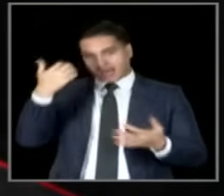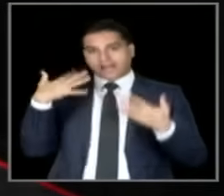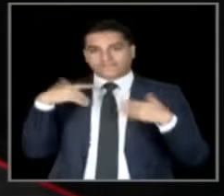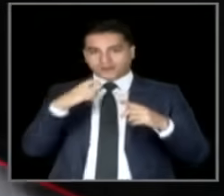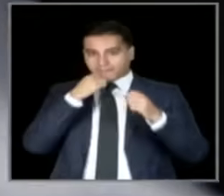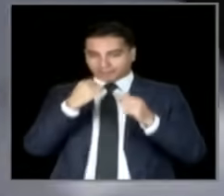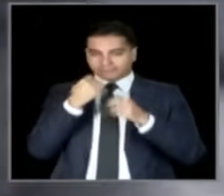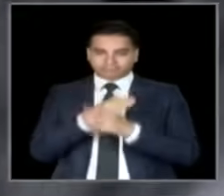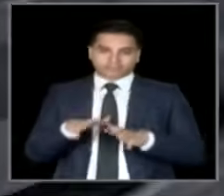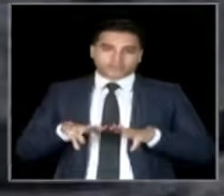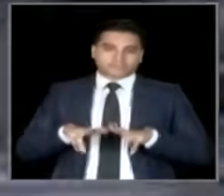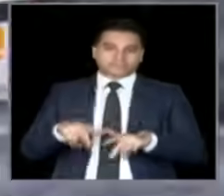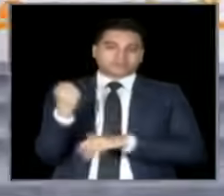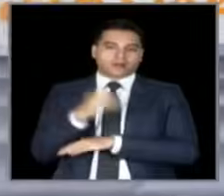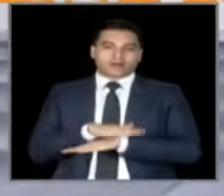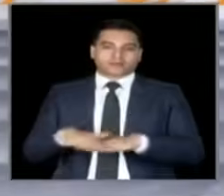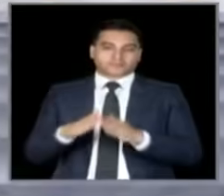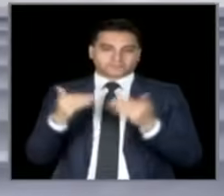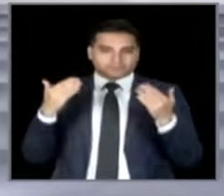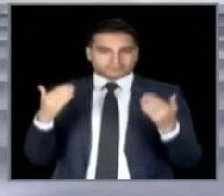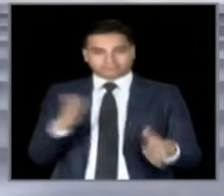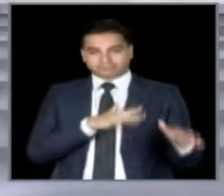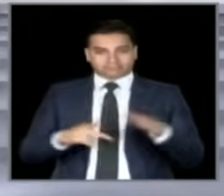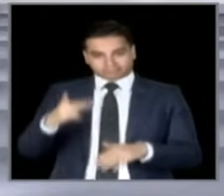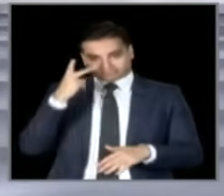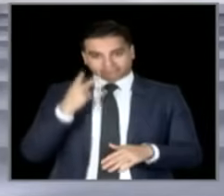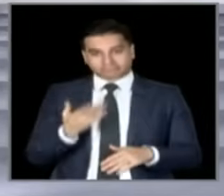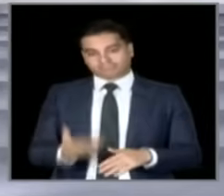الف جنيه من البنك الاهلي لتطوير القرى المصريه.